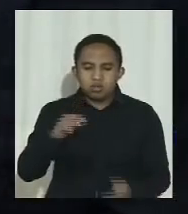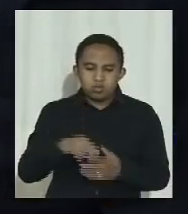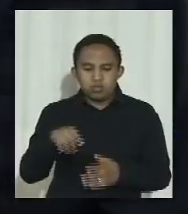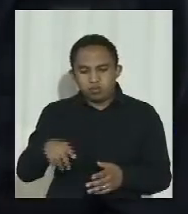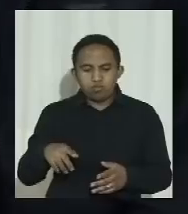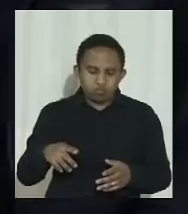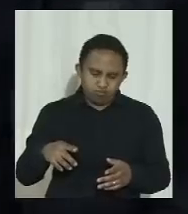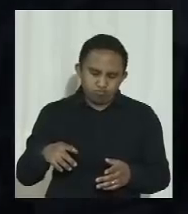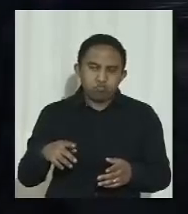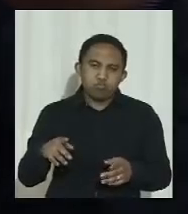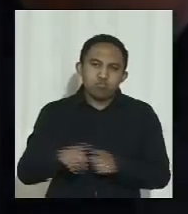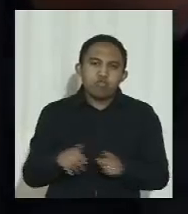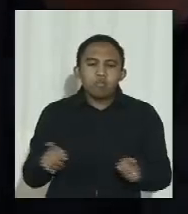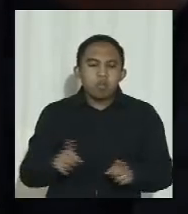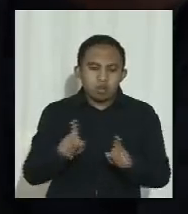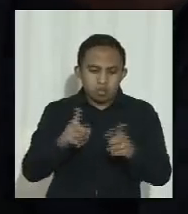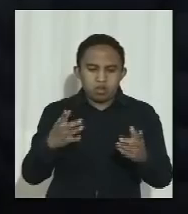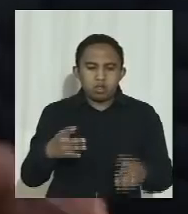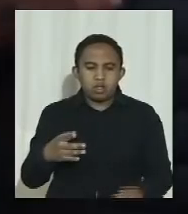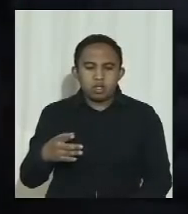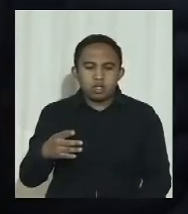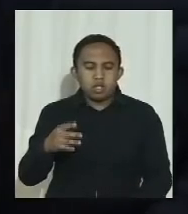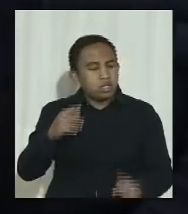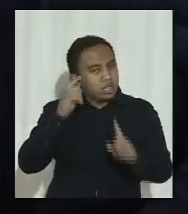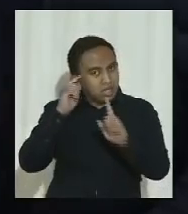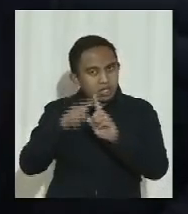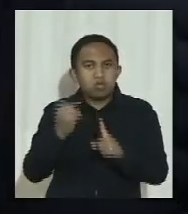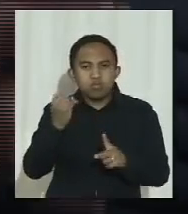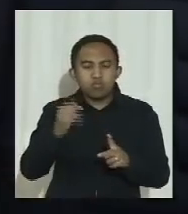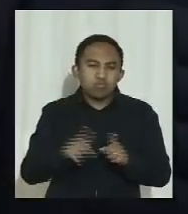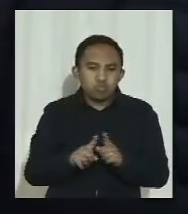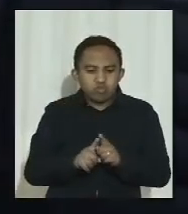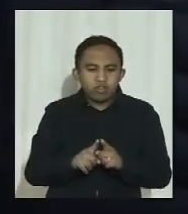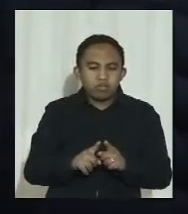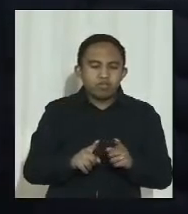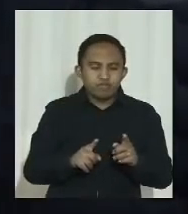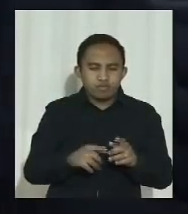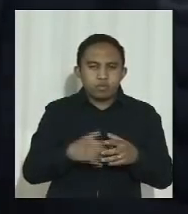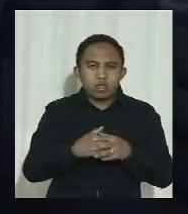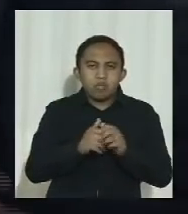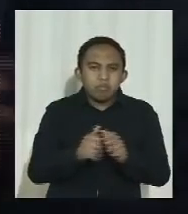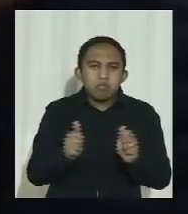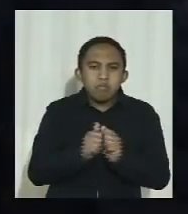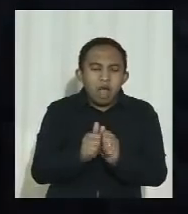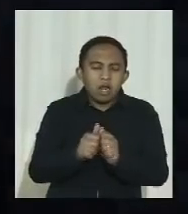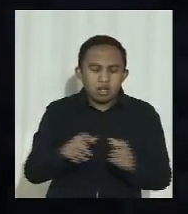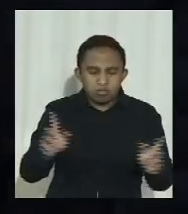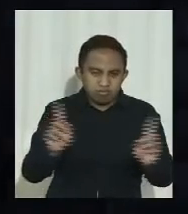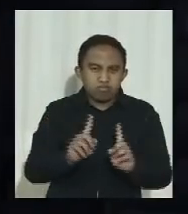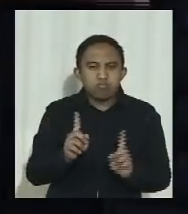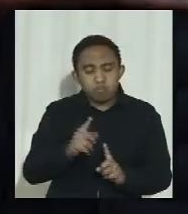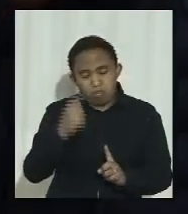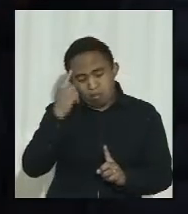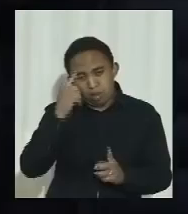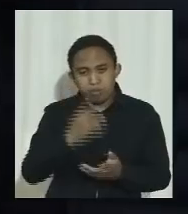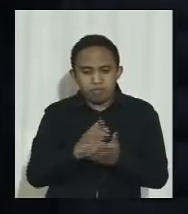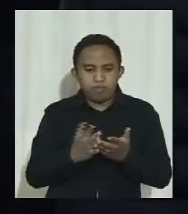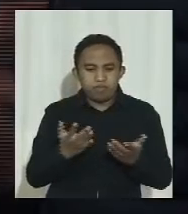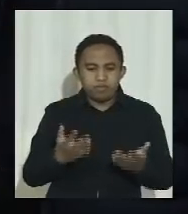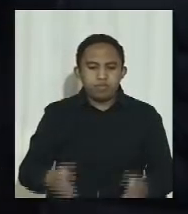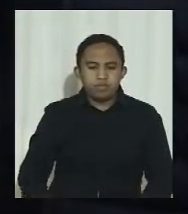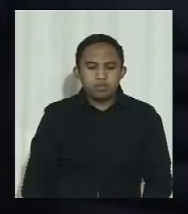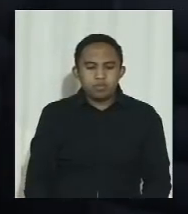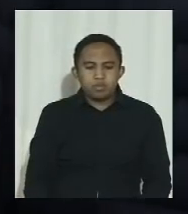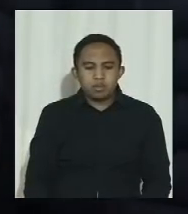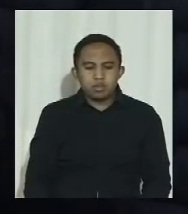tout. Donc moi, ma première mission, c'est d'abord de réussir sur le terrain. Donc on est pressé vraiment de commencer avec les joueurs. C'était pas forcément un premier contact puisque je